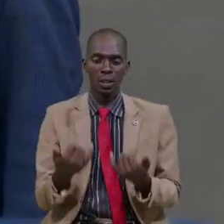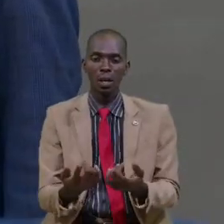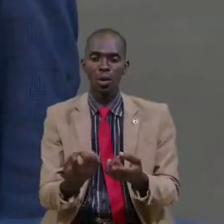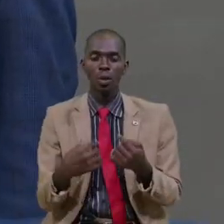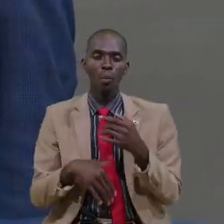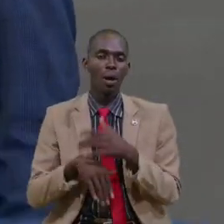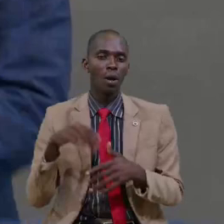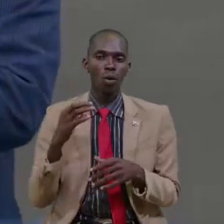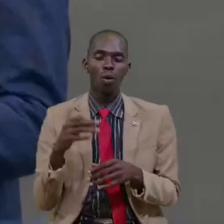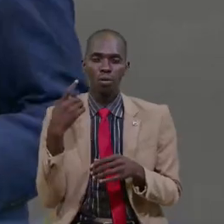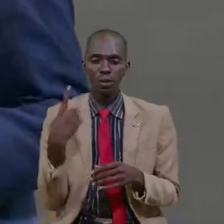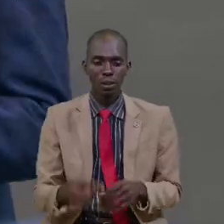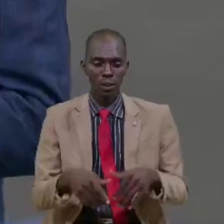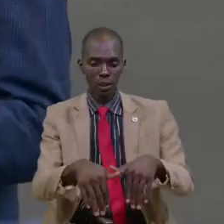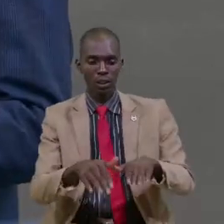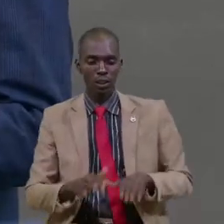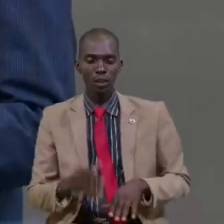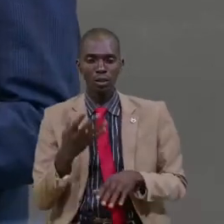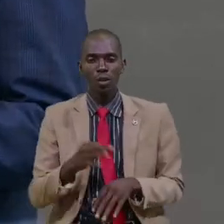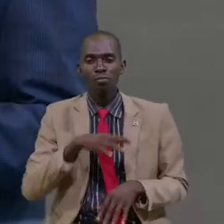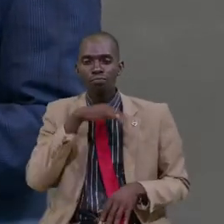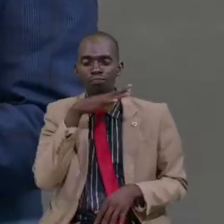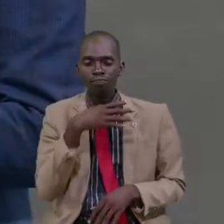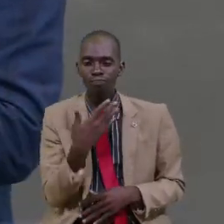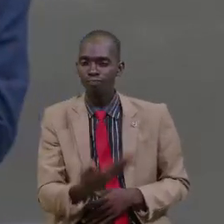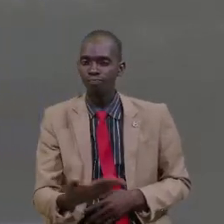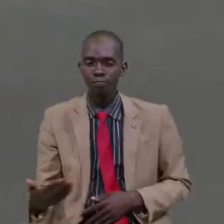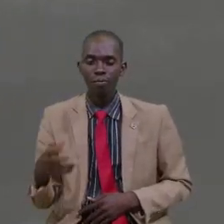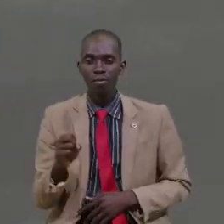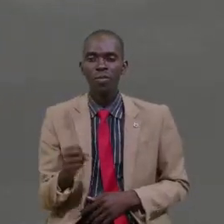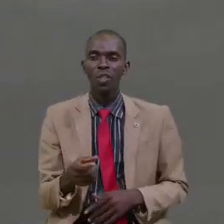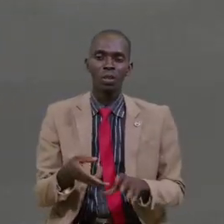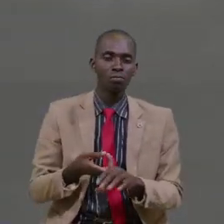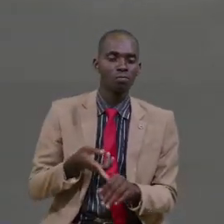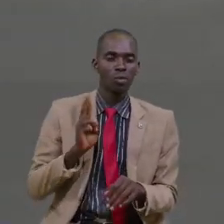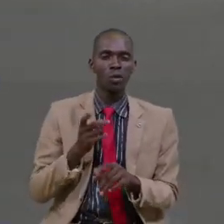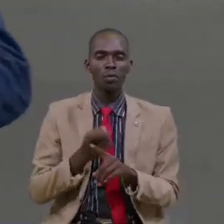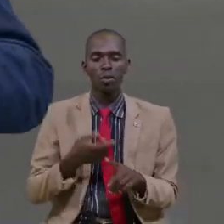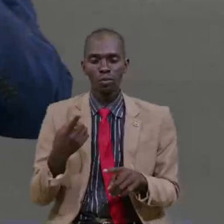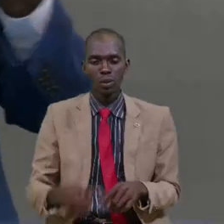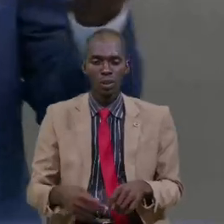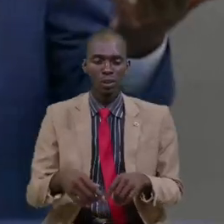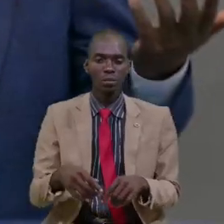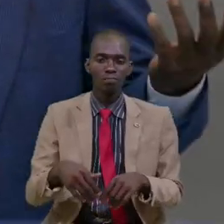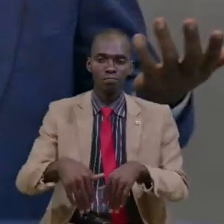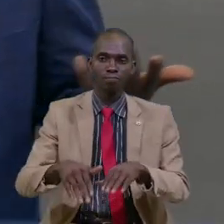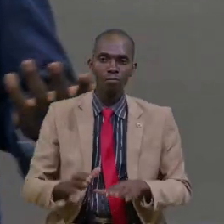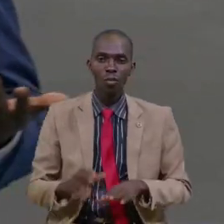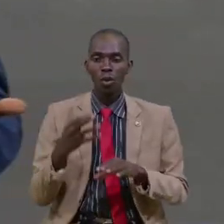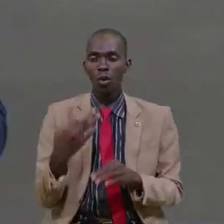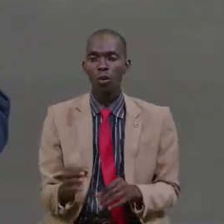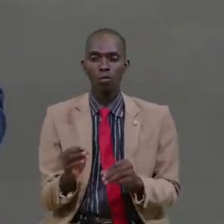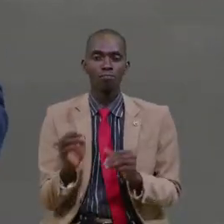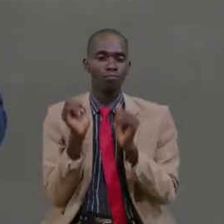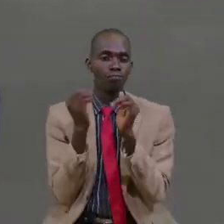Il était sorti de la tombe de la corruption. Il était sorti de la tombe de cette